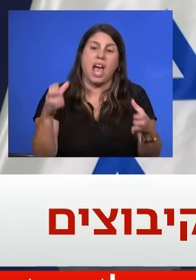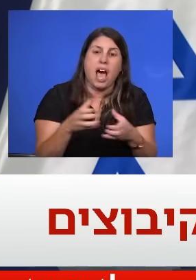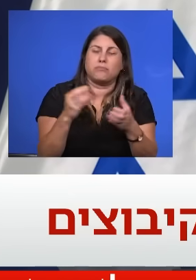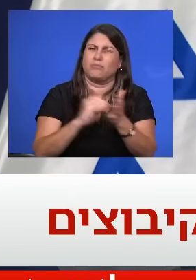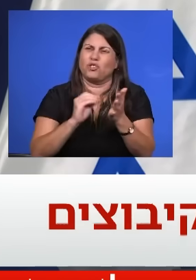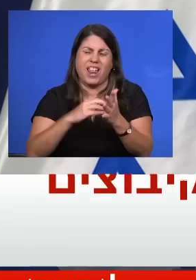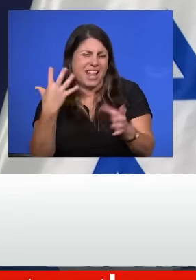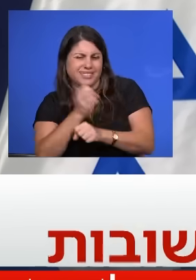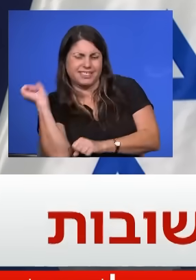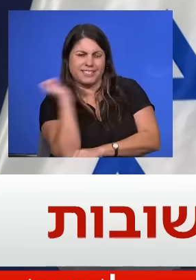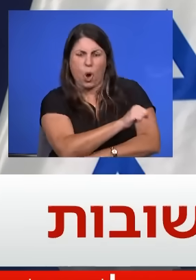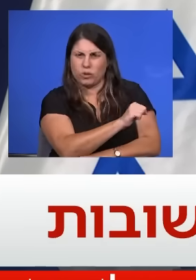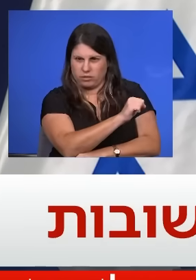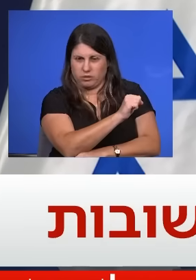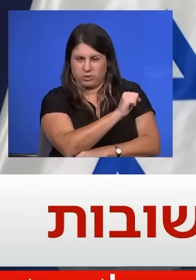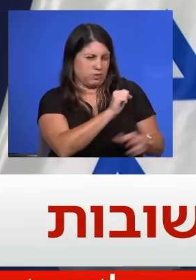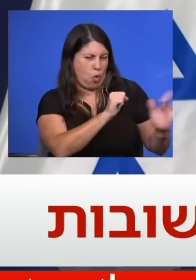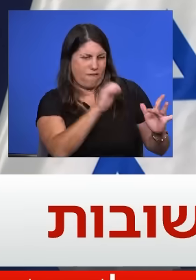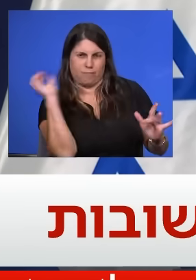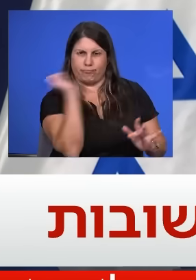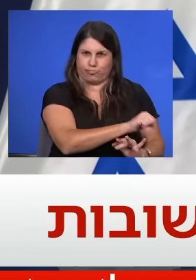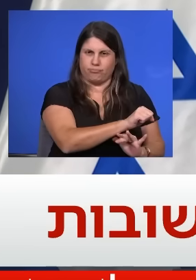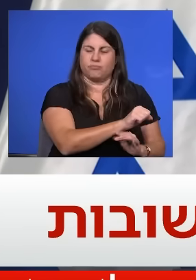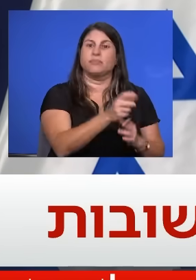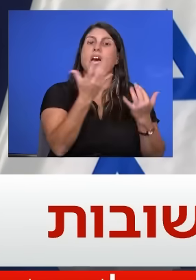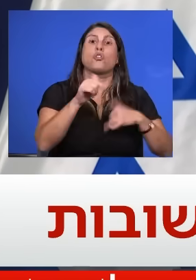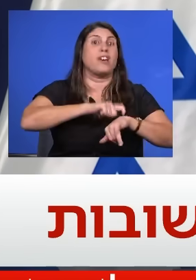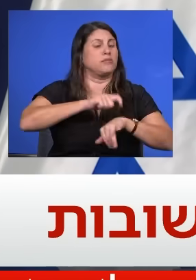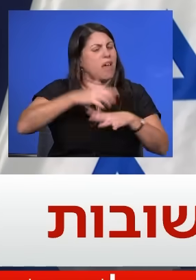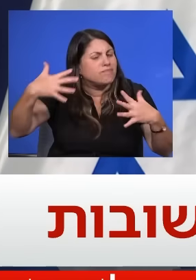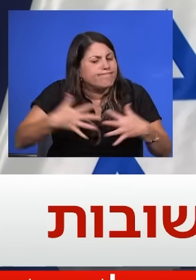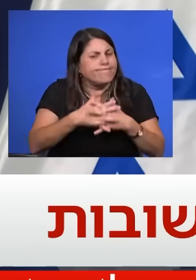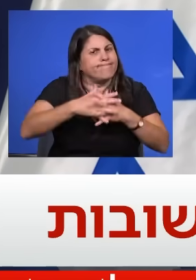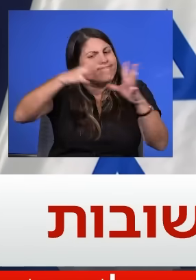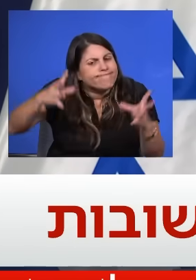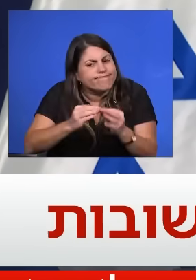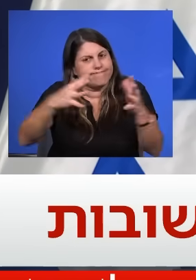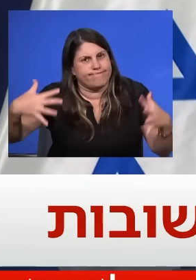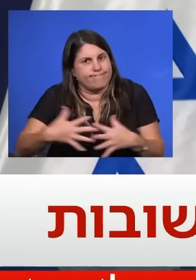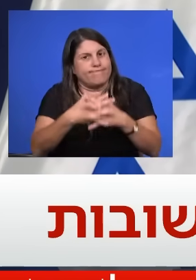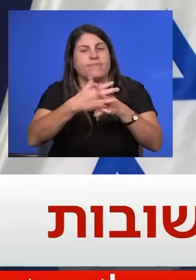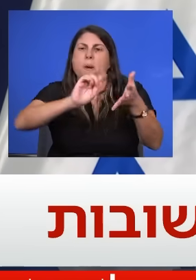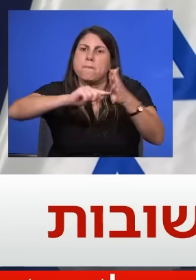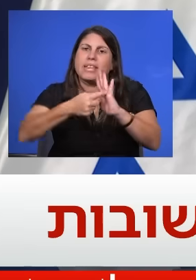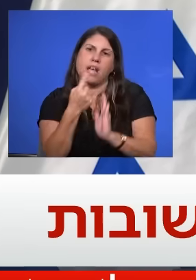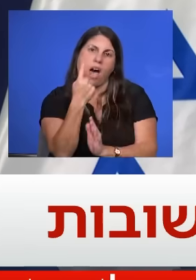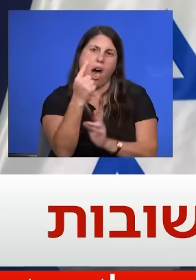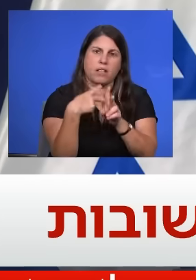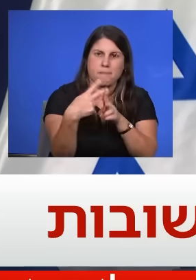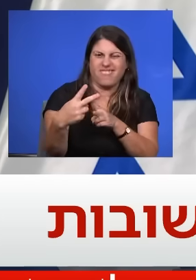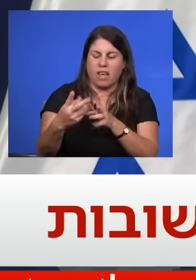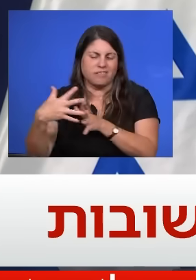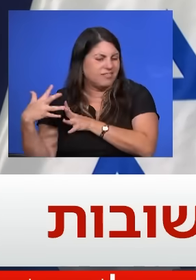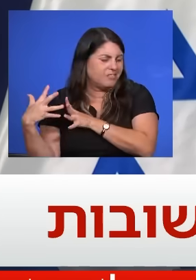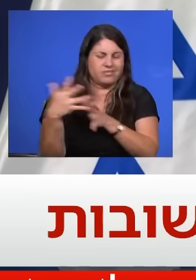אויבינו. כעת הזמן לאחד כוחות למען מטרה אחת, להסתער קדימה,